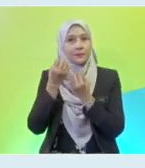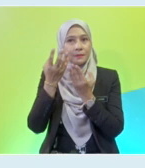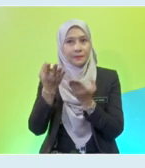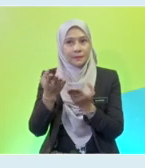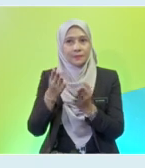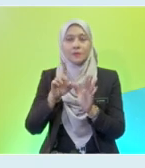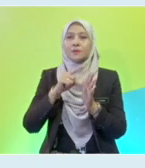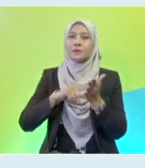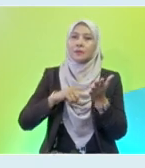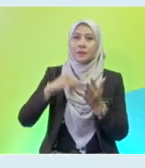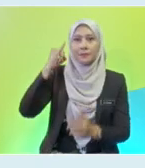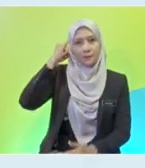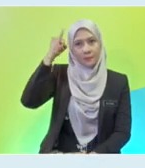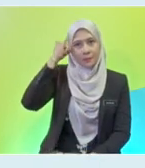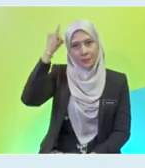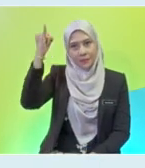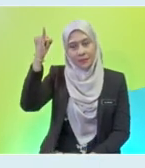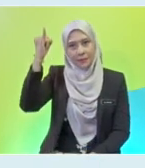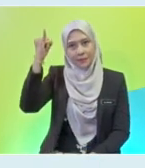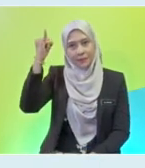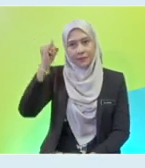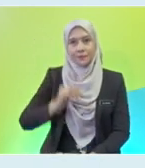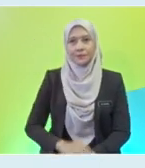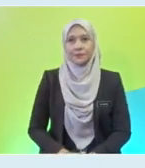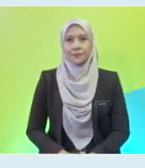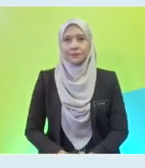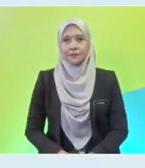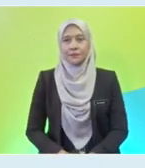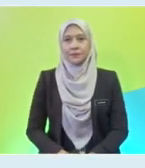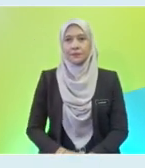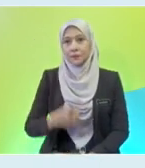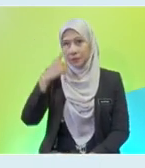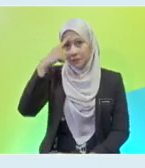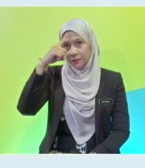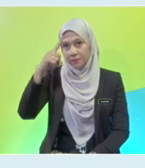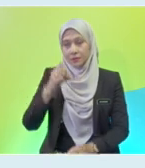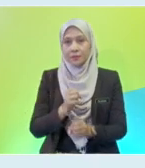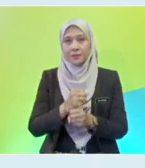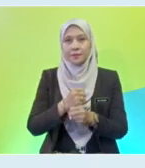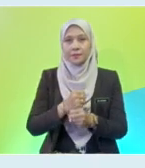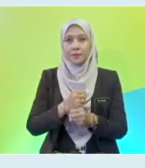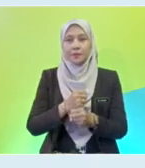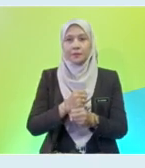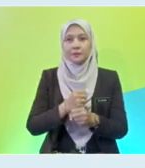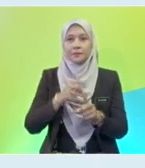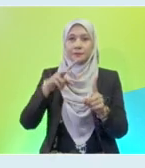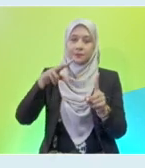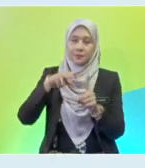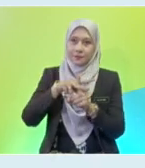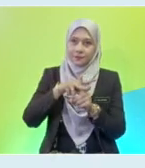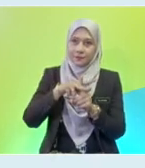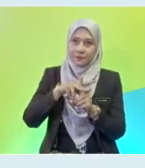Nah itu memahami Maksudnya kita paham ini manakala bagi konstruk aplikasi pula murid-murid musti